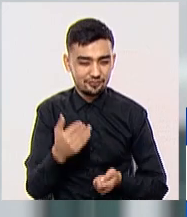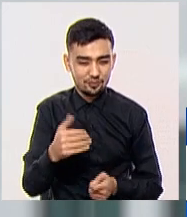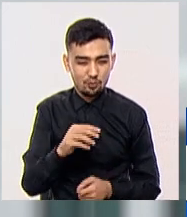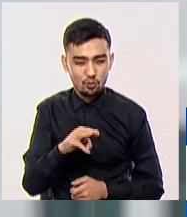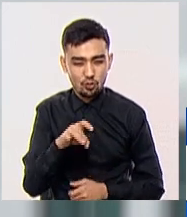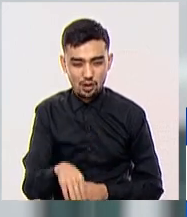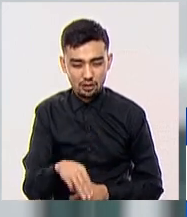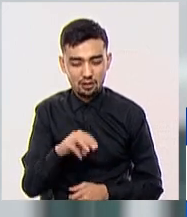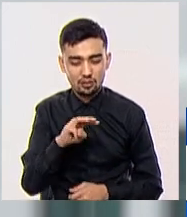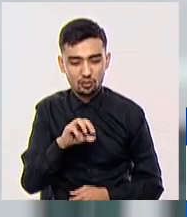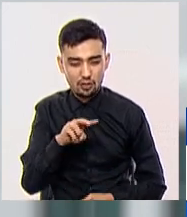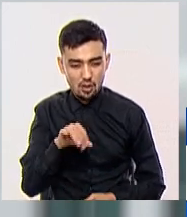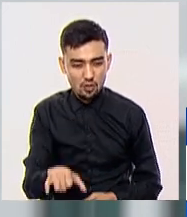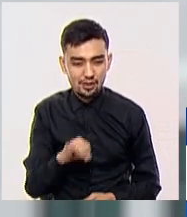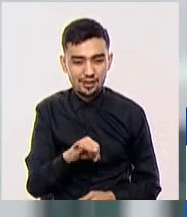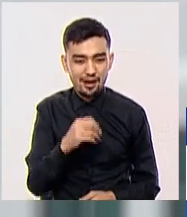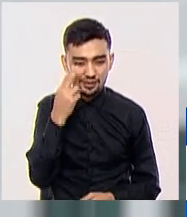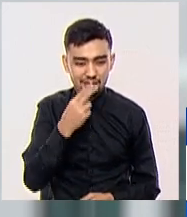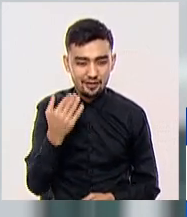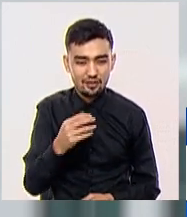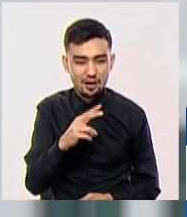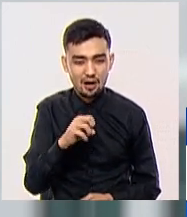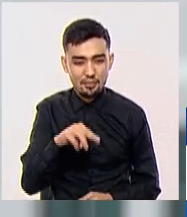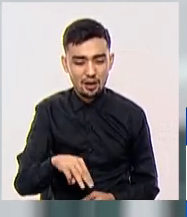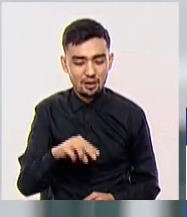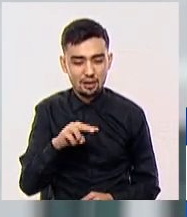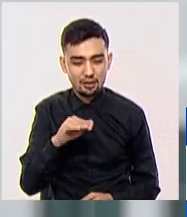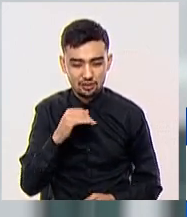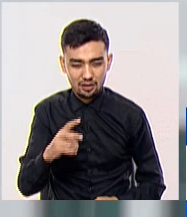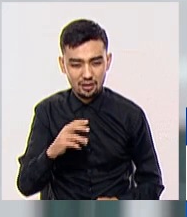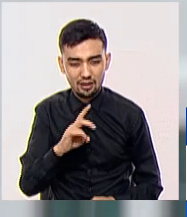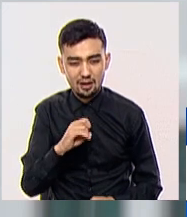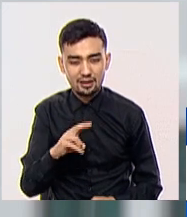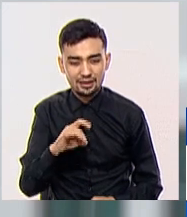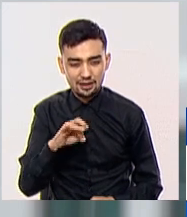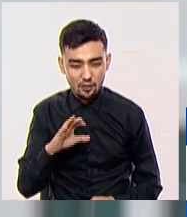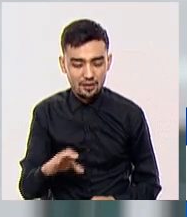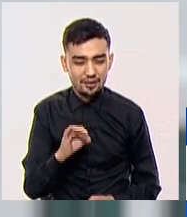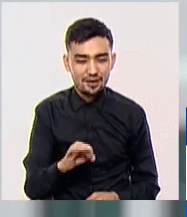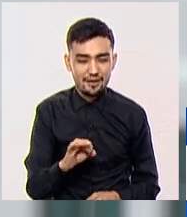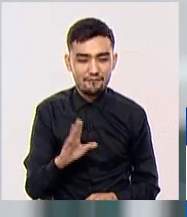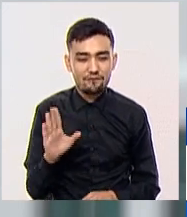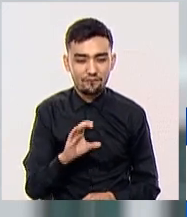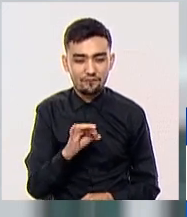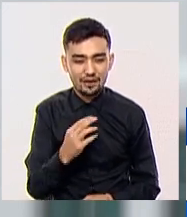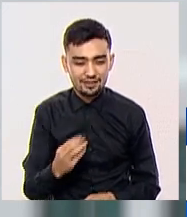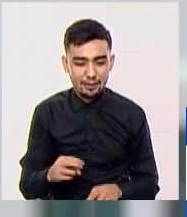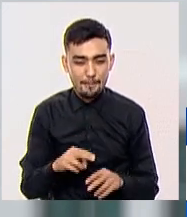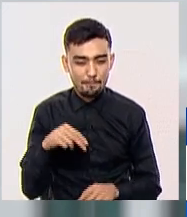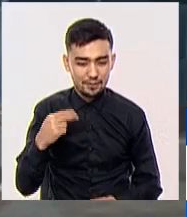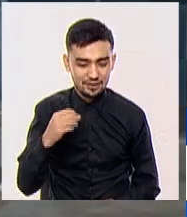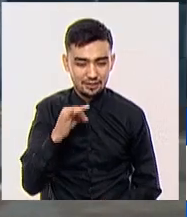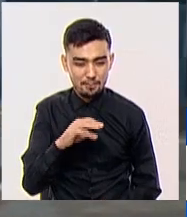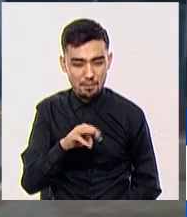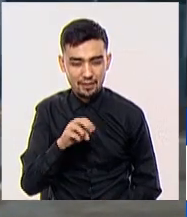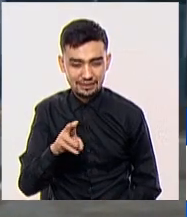Нуртлеу, ректор медуниверситета Астана Камалжан Надыров и вице-президент халықаралық қазақ тілі қоғамы Максим Рожин.